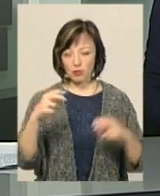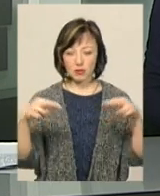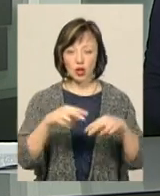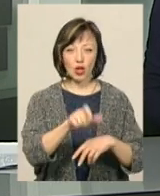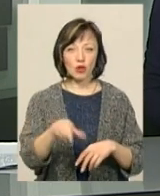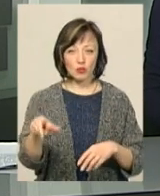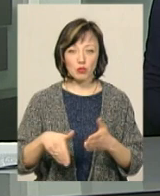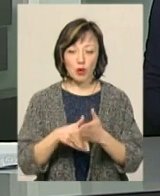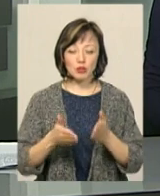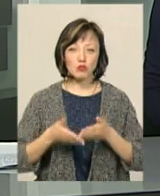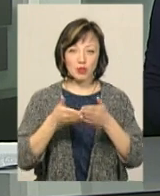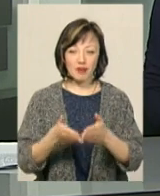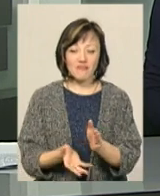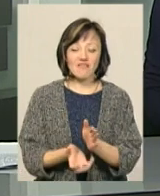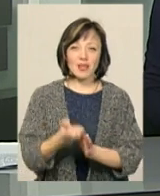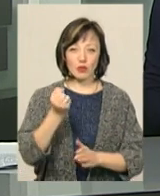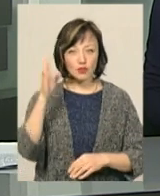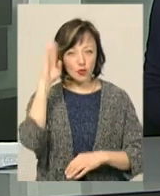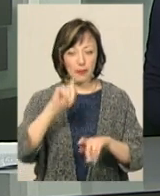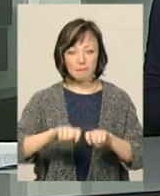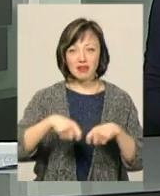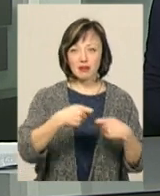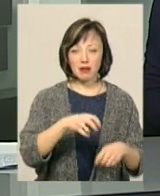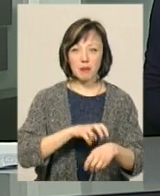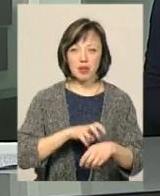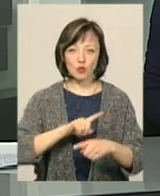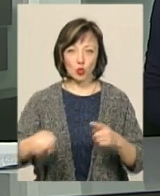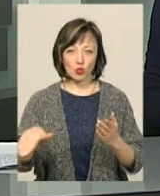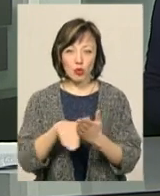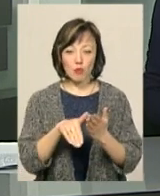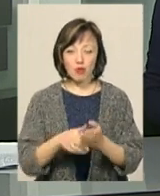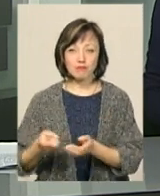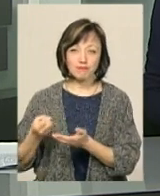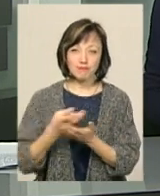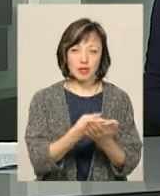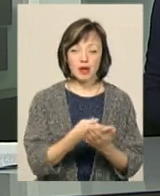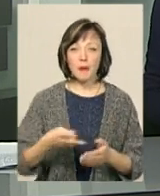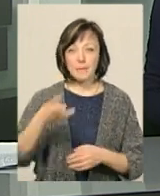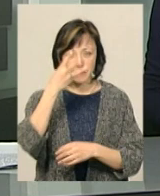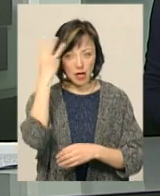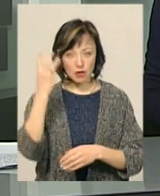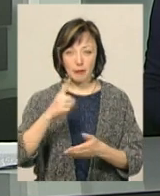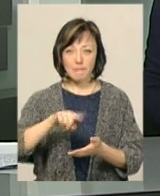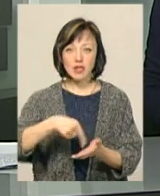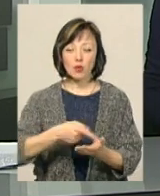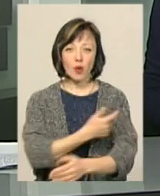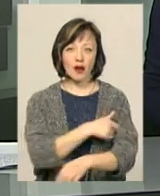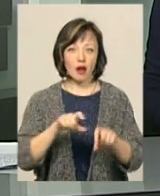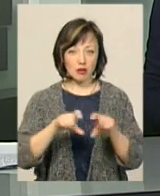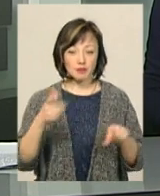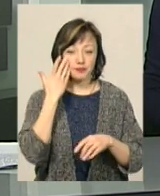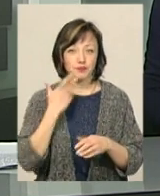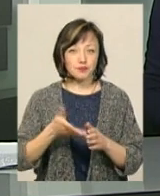За допомогою човна рибалку витягли з води і передали медикам швидкої, які доправили чоловіка до Хмельницької міської лікарні. Після